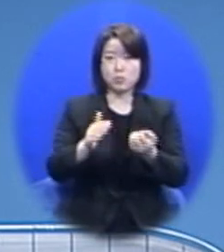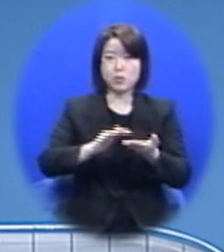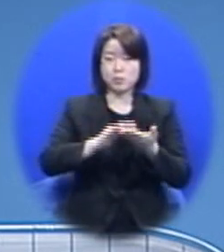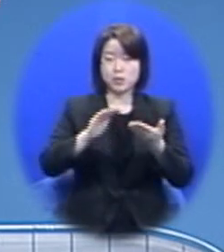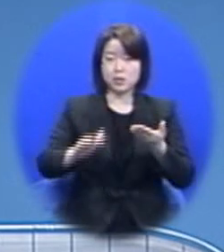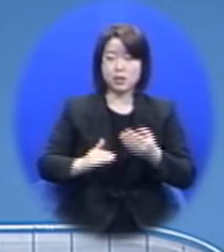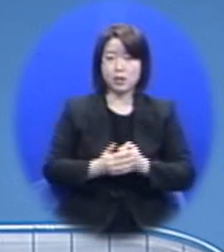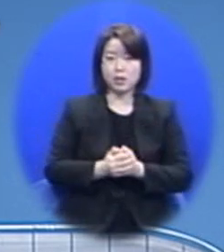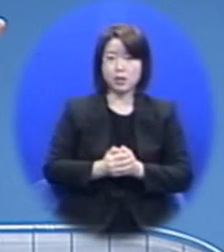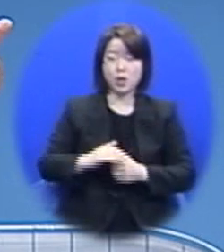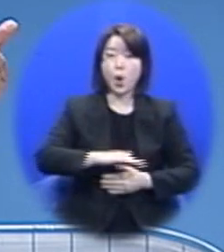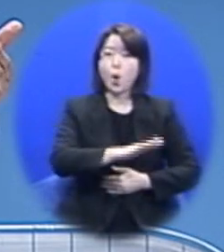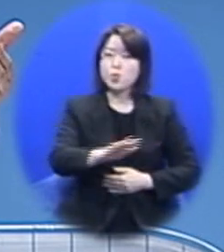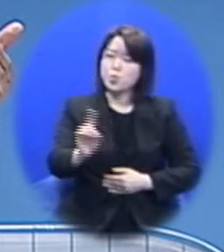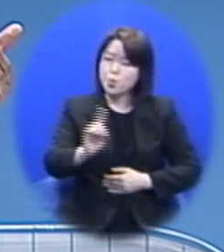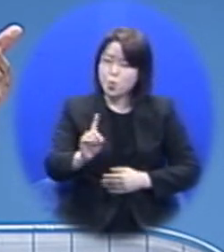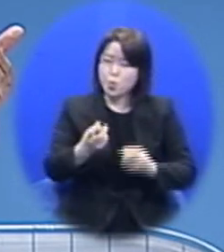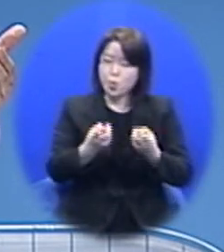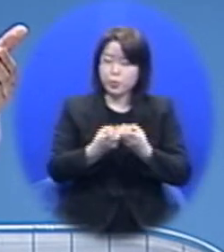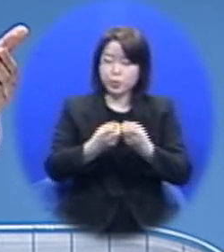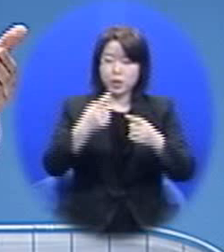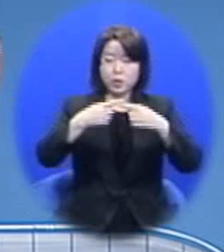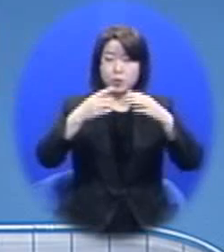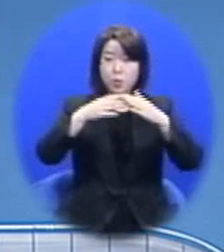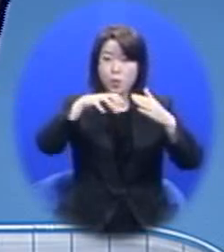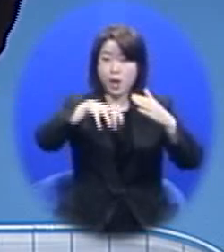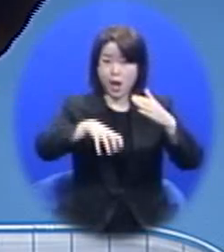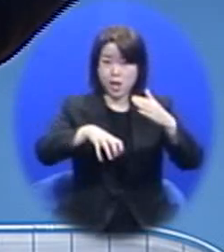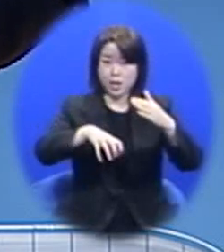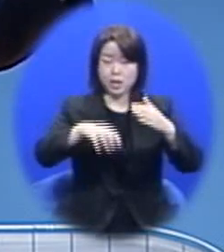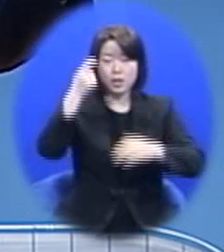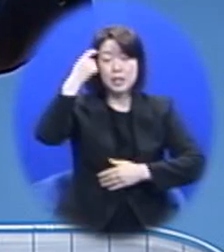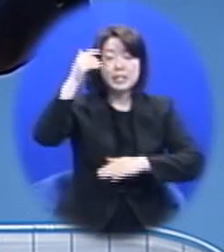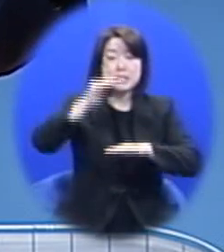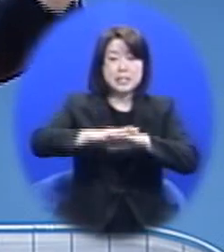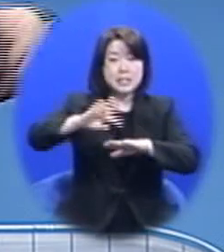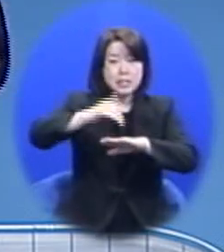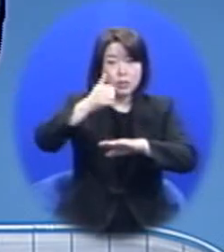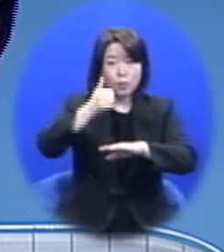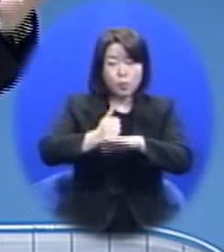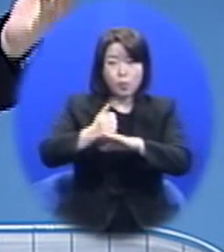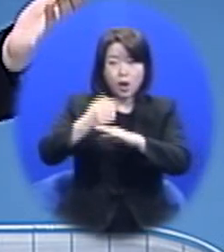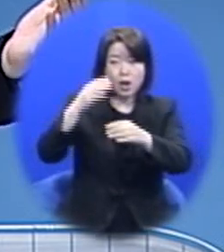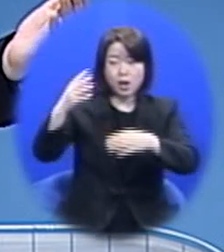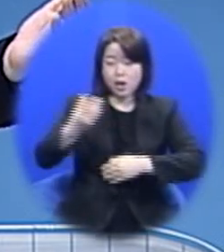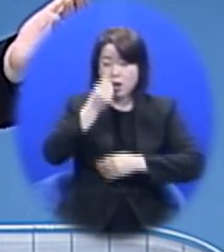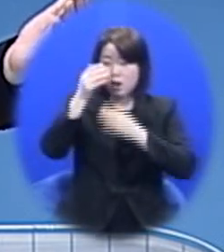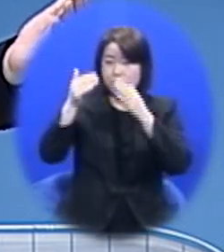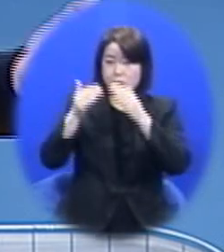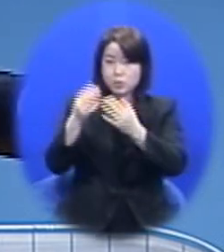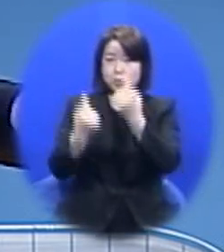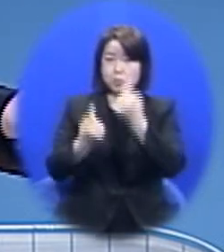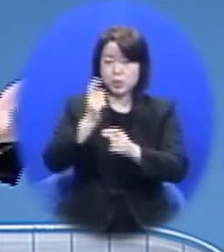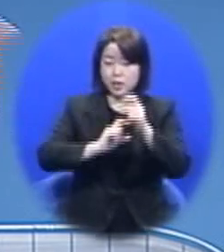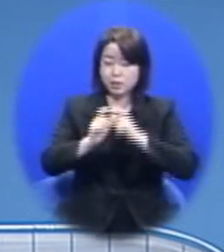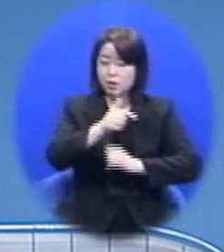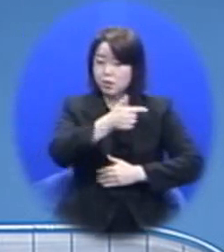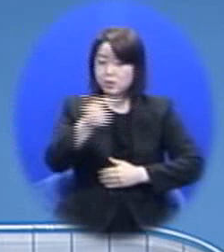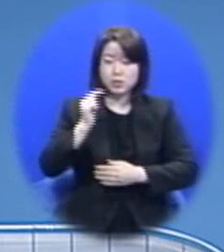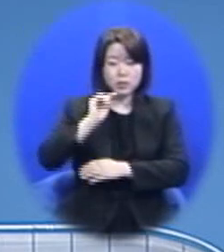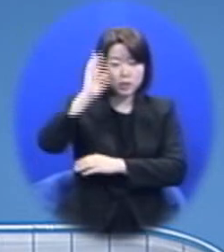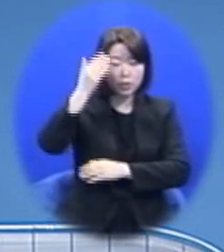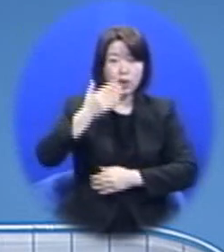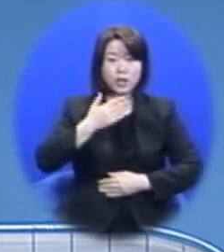우리는 어떻게 교회 안에 이 솔로몬 성전보다도 더 큰 영광이 있음을 알